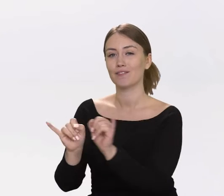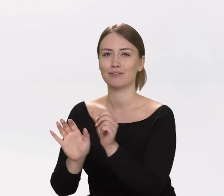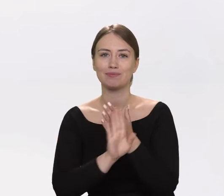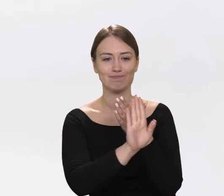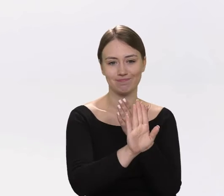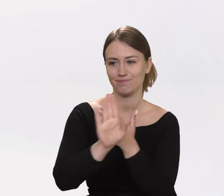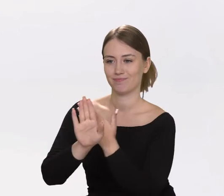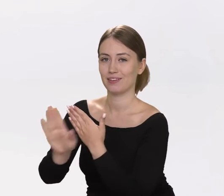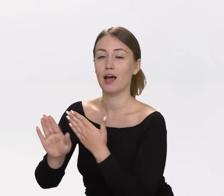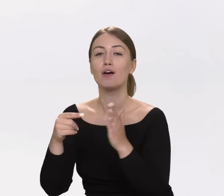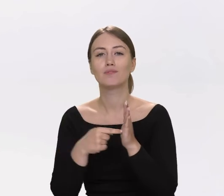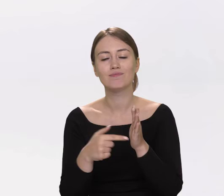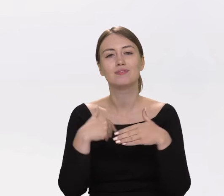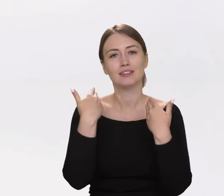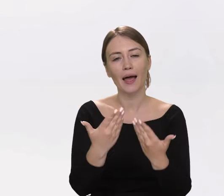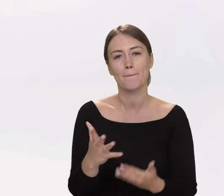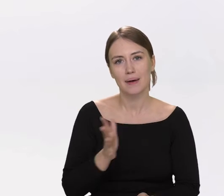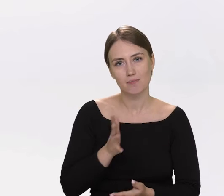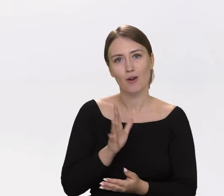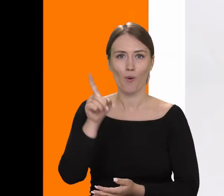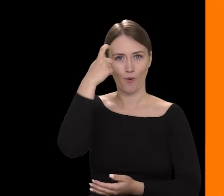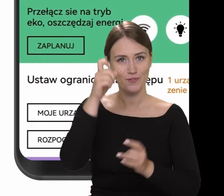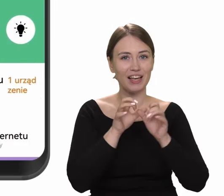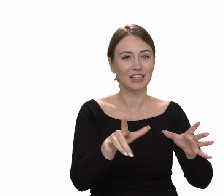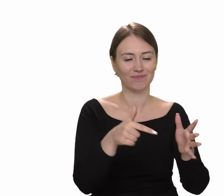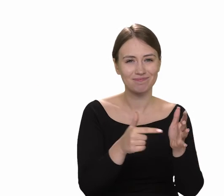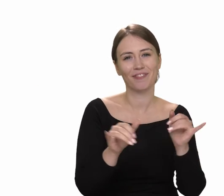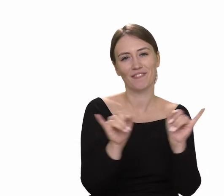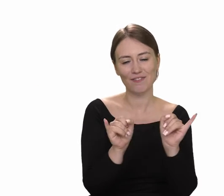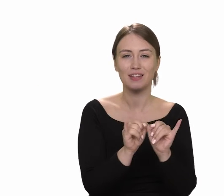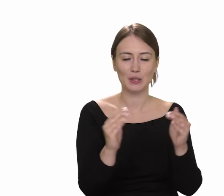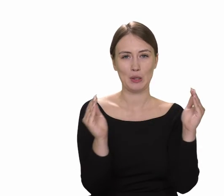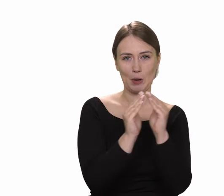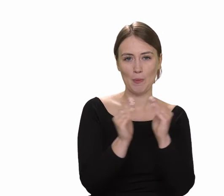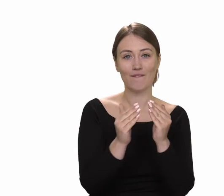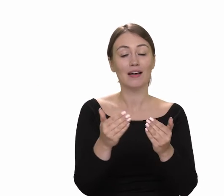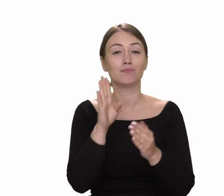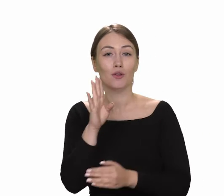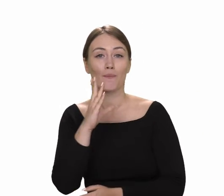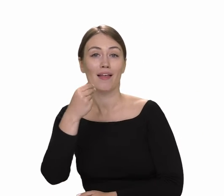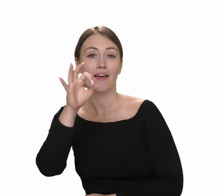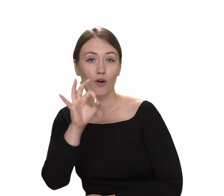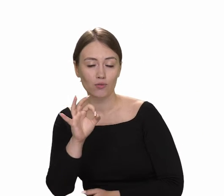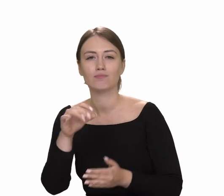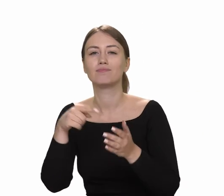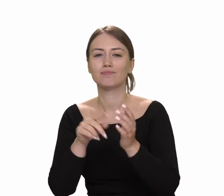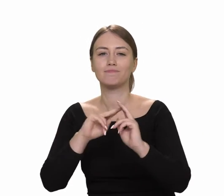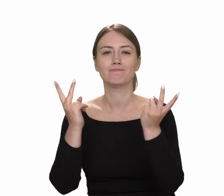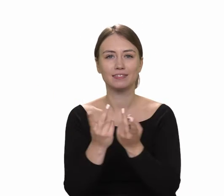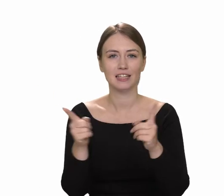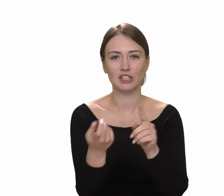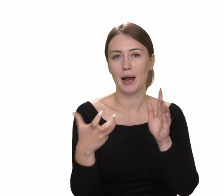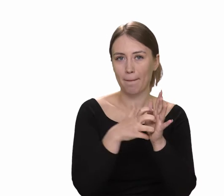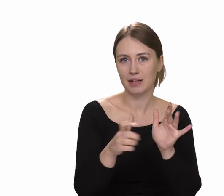na większe bezpieczeństwo głównej sieci domowej. Podobnie jak w przypadku trybów Eco, takimi sieciami możesz zarządzać w aplikacji